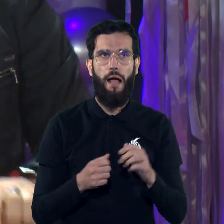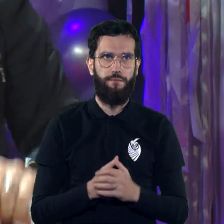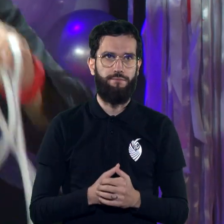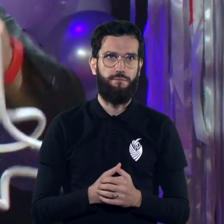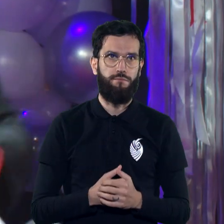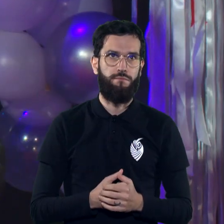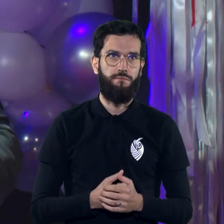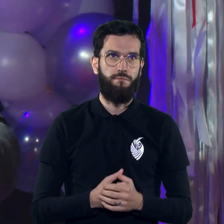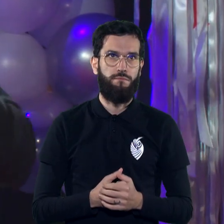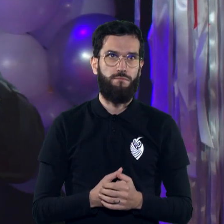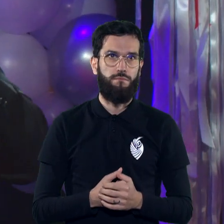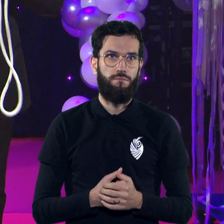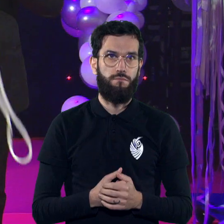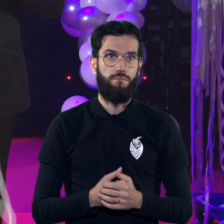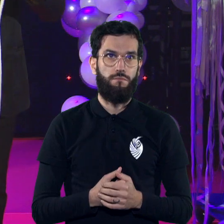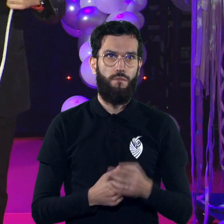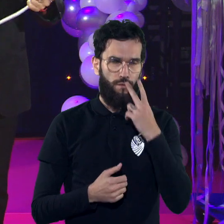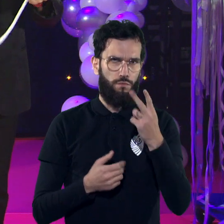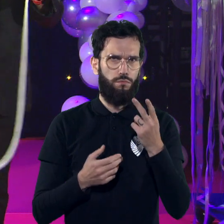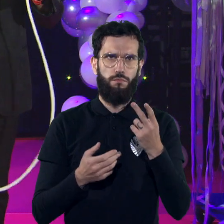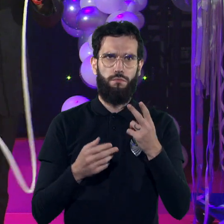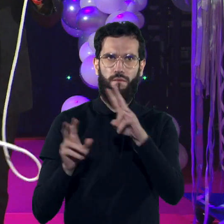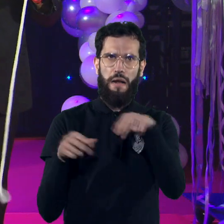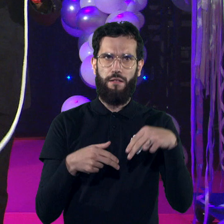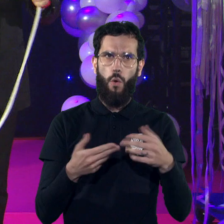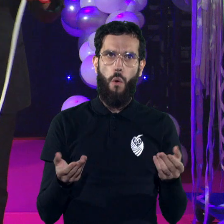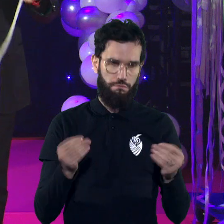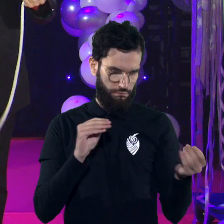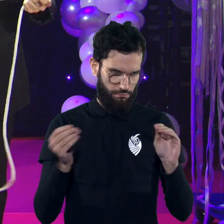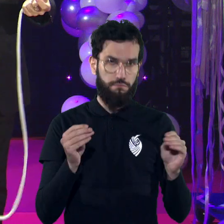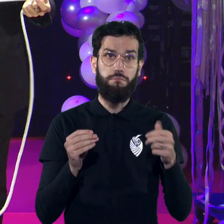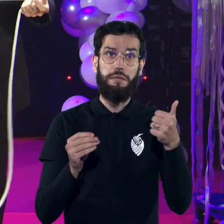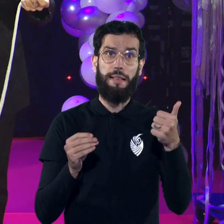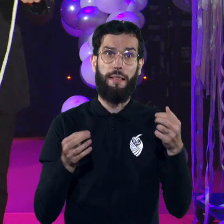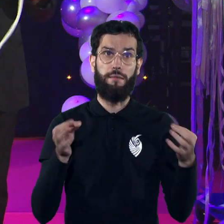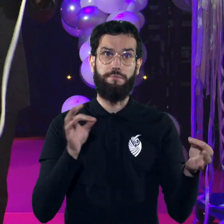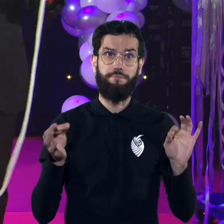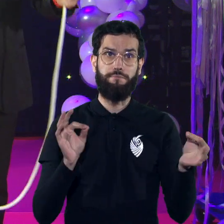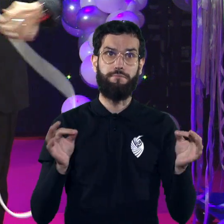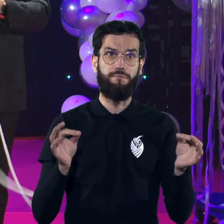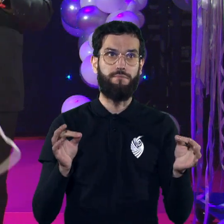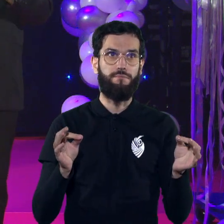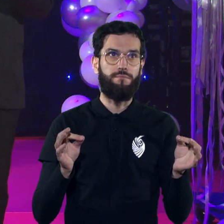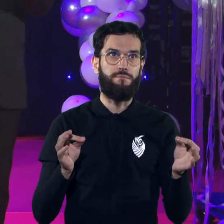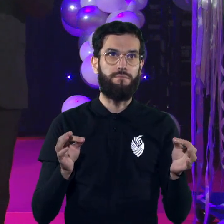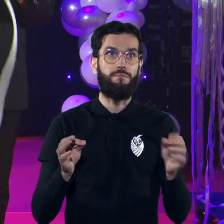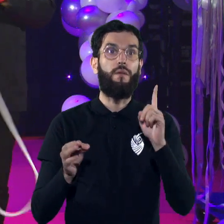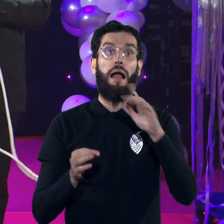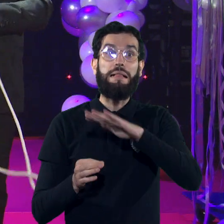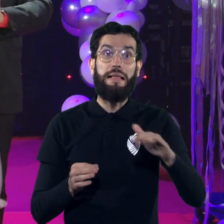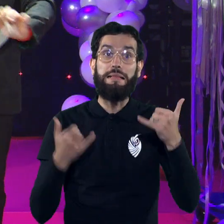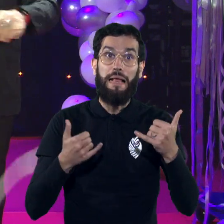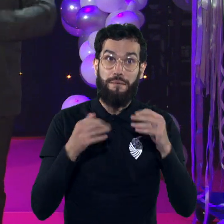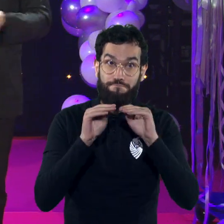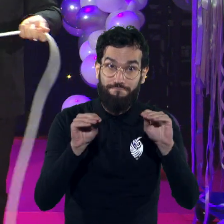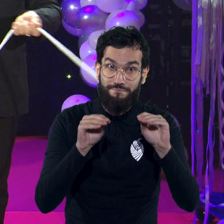Až by sme dospeli do štádia, že by sme prišli na začiatok. Zase jeden špagát, jeden uzol. A deti, ja vás